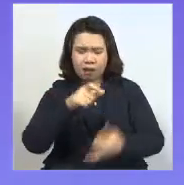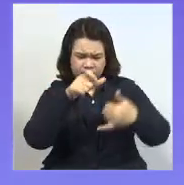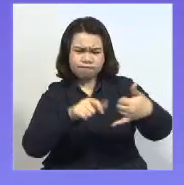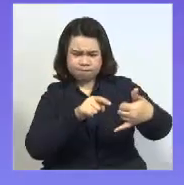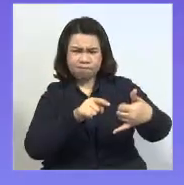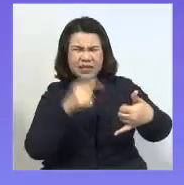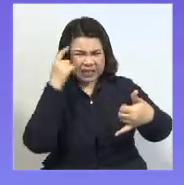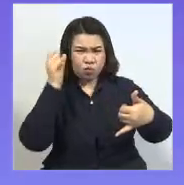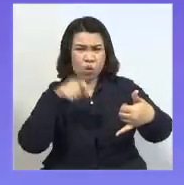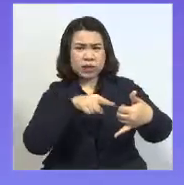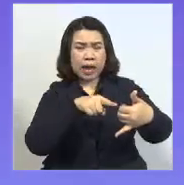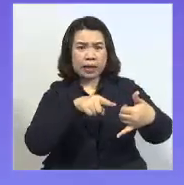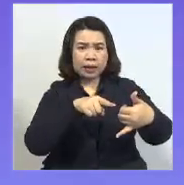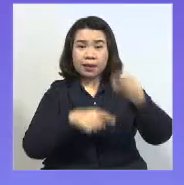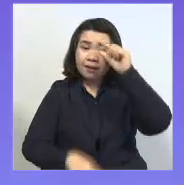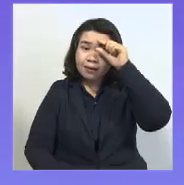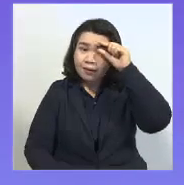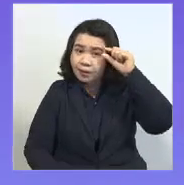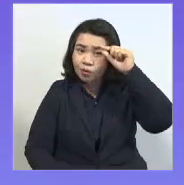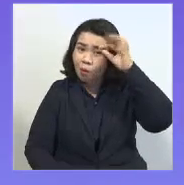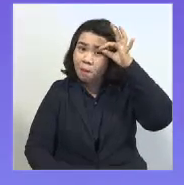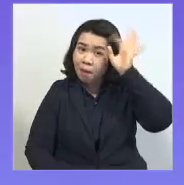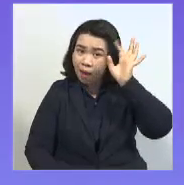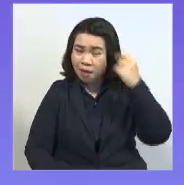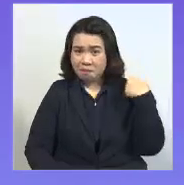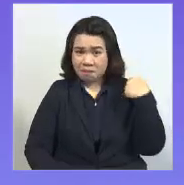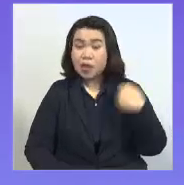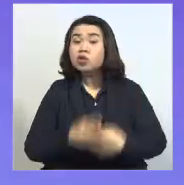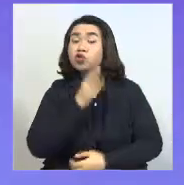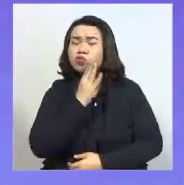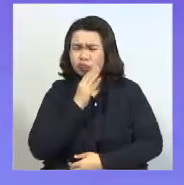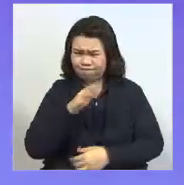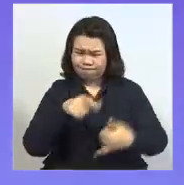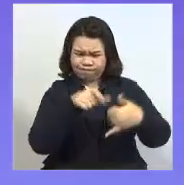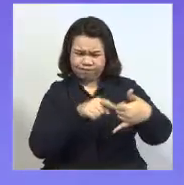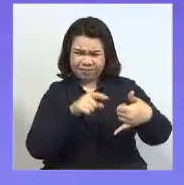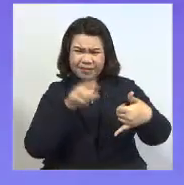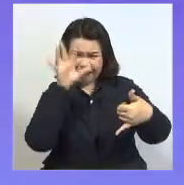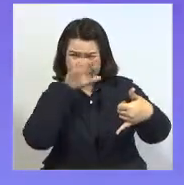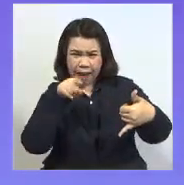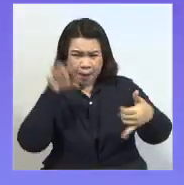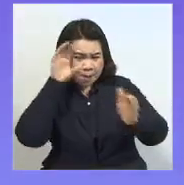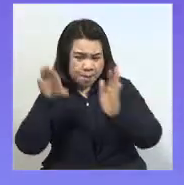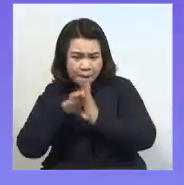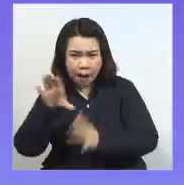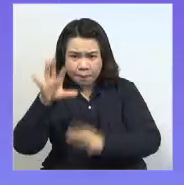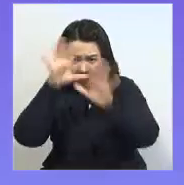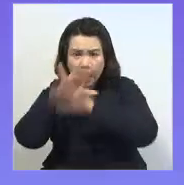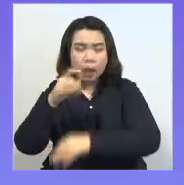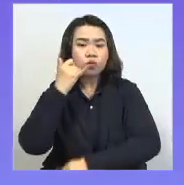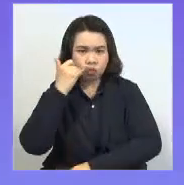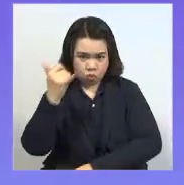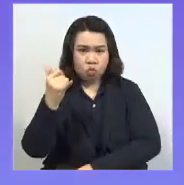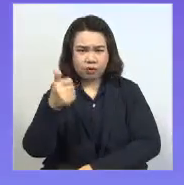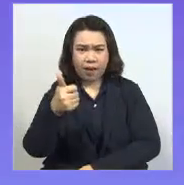งสัยลักษณะคล้ายกันรอยบากที่คิ้วด้านซ้ายถ้าเกิดเห็นลักษณะที่คล้ายกับรูปที่มีการเผยแพร่ต่างๆเนี่ยค่ะโทรไปแ